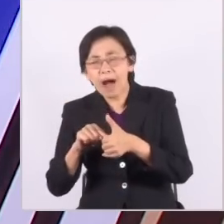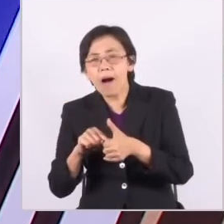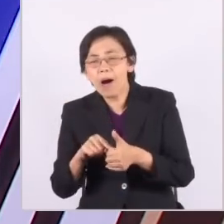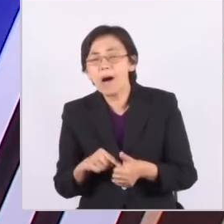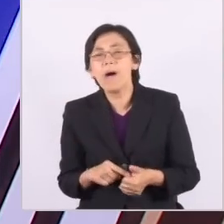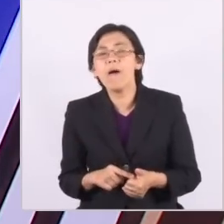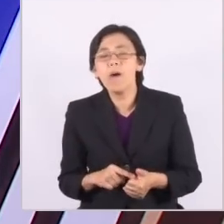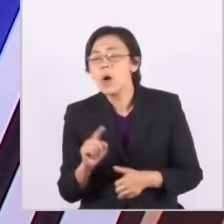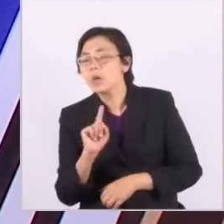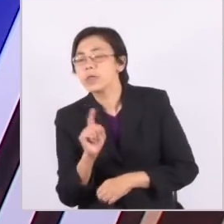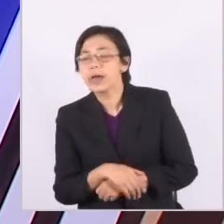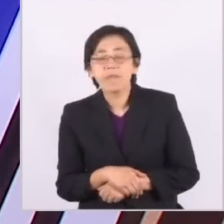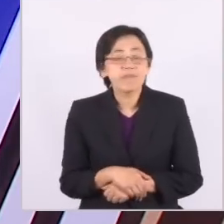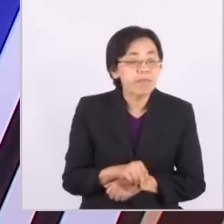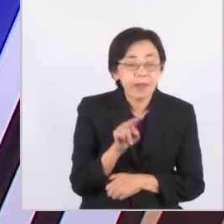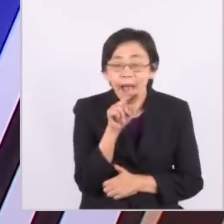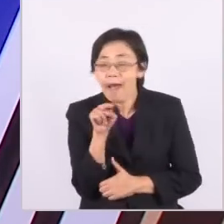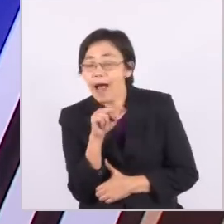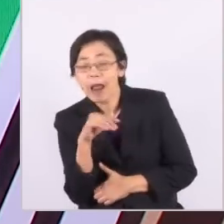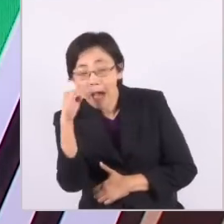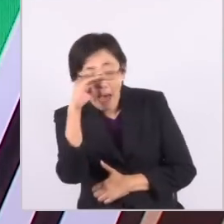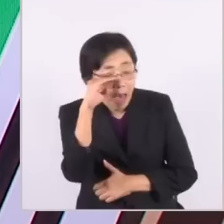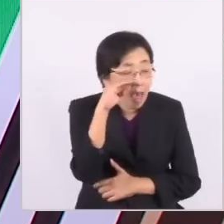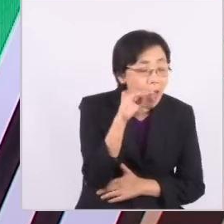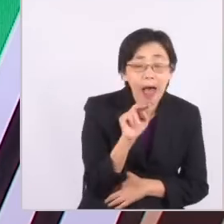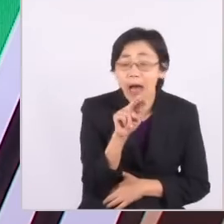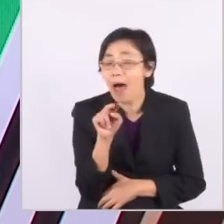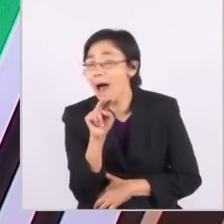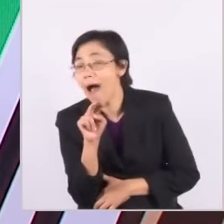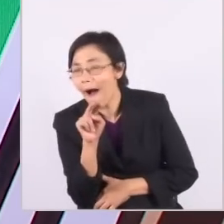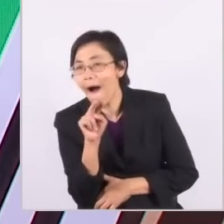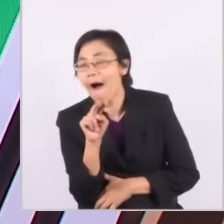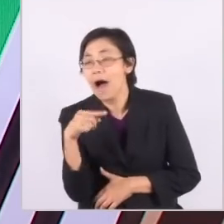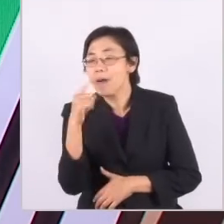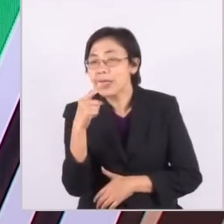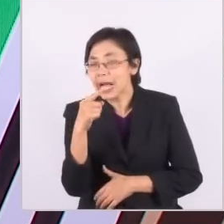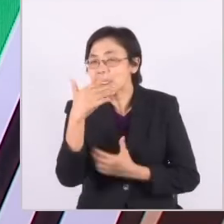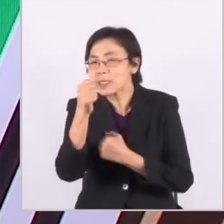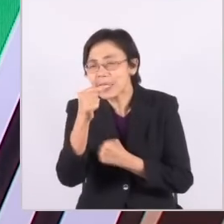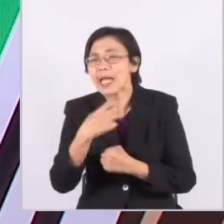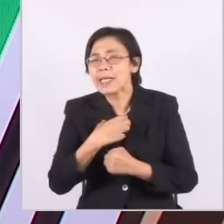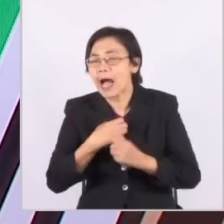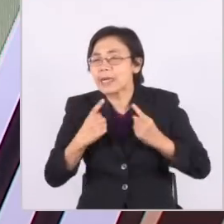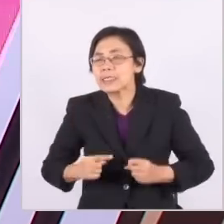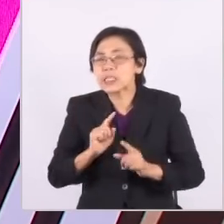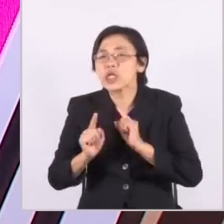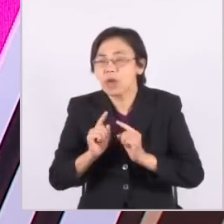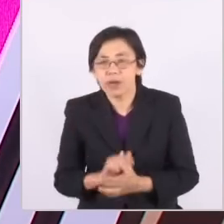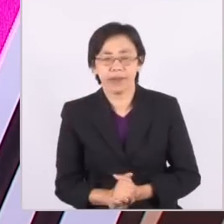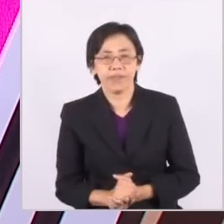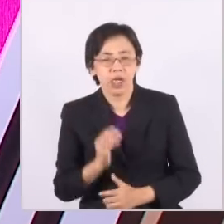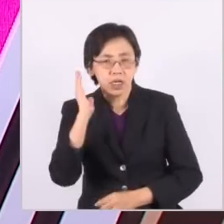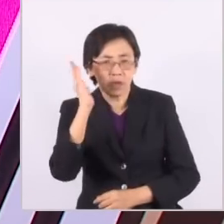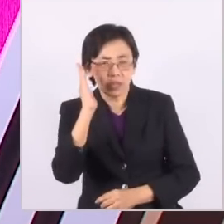หาลูกค้าก็ได้เพื่อจะไปไปไปซื้อบริการนะครับทีนี้พอผู้ชายคนไหนที่